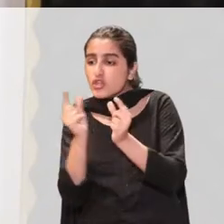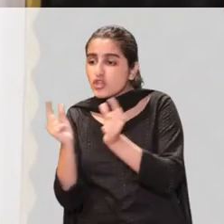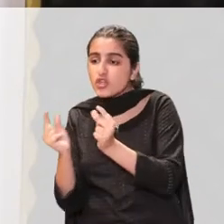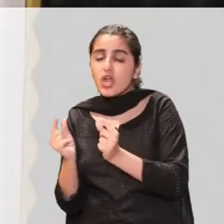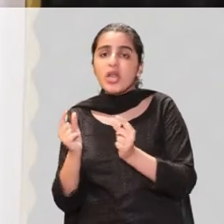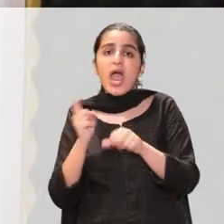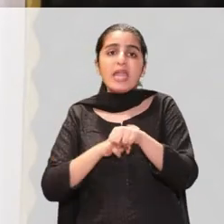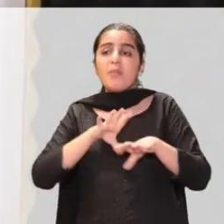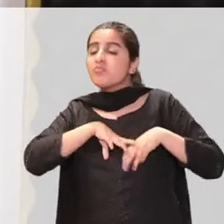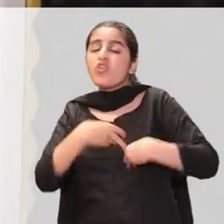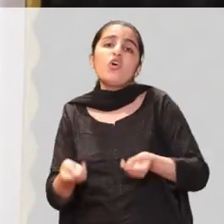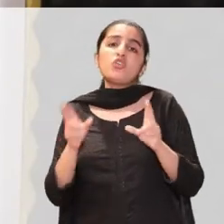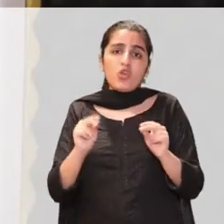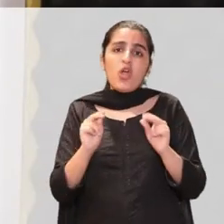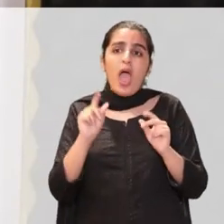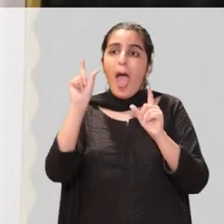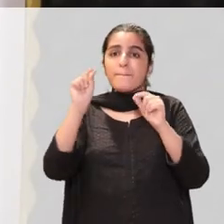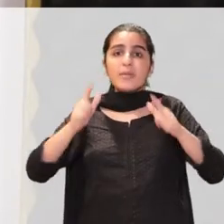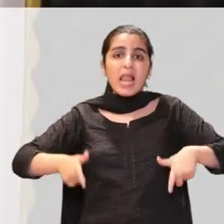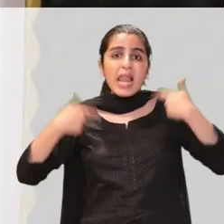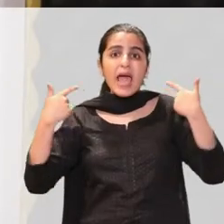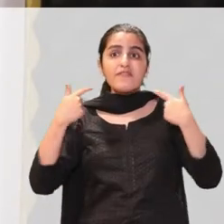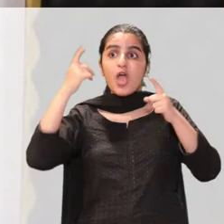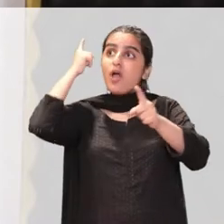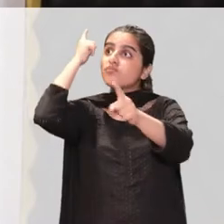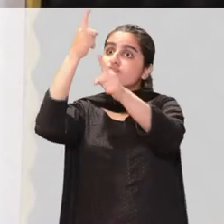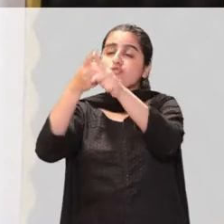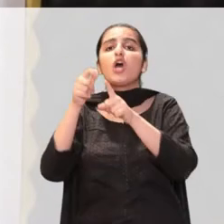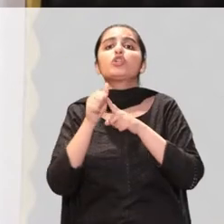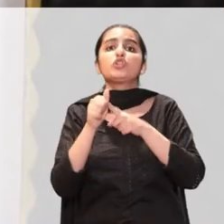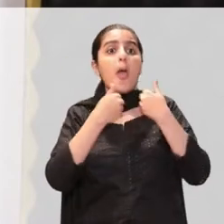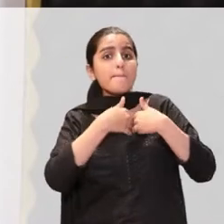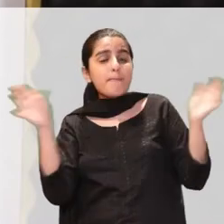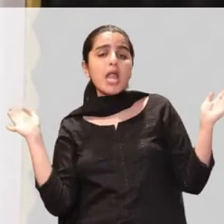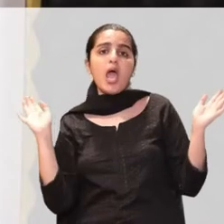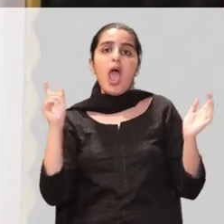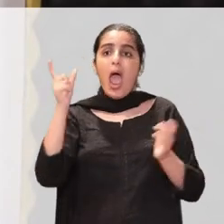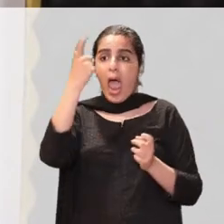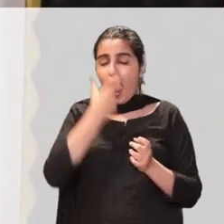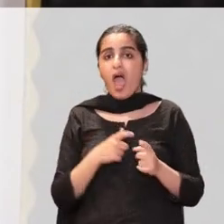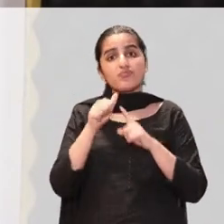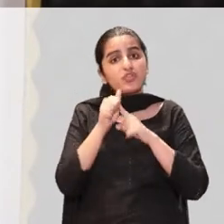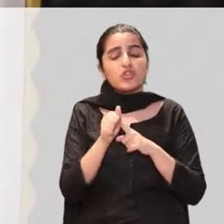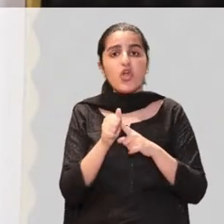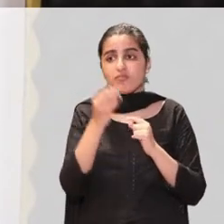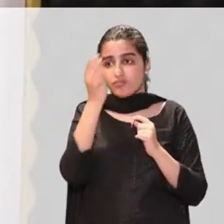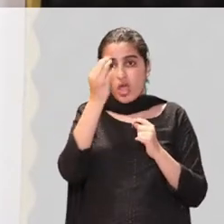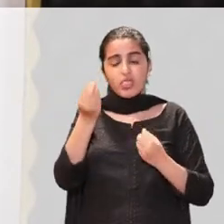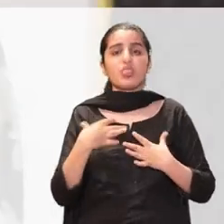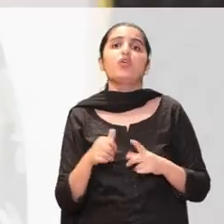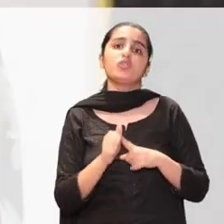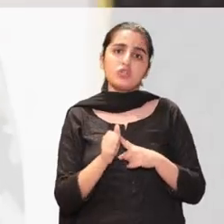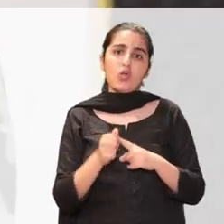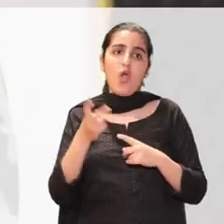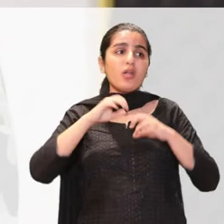बिल्कुल आगे बढ़े लाइफ में अपनी कदर करें और तिल के मोटे फ्रेम और इंंफ्लुएंट सेटिंग ऑन फेमस होने के लिए वायरल होने के लिए खुद को